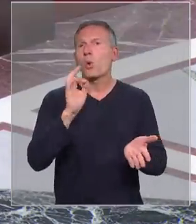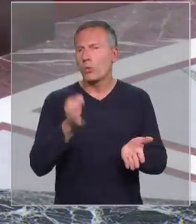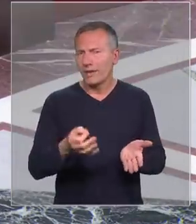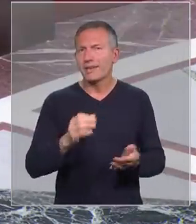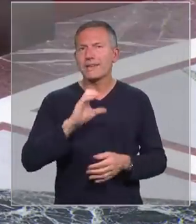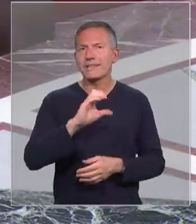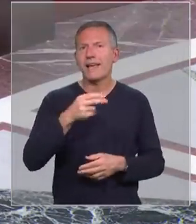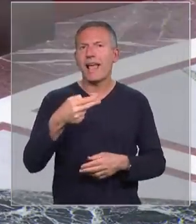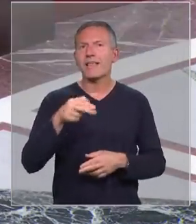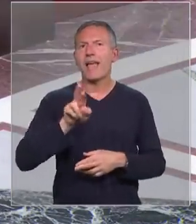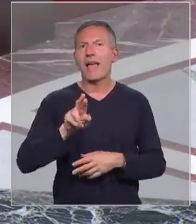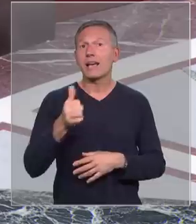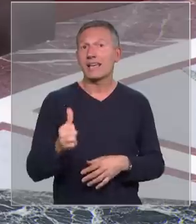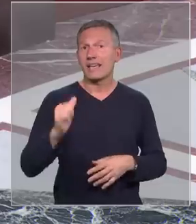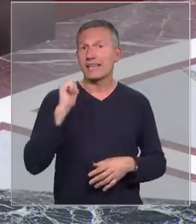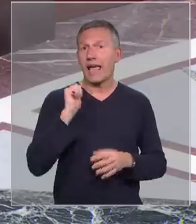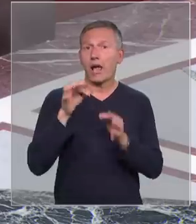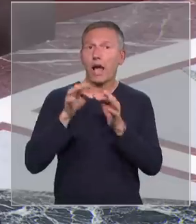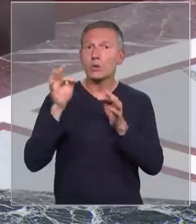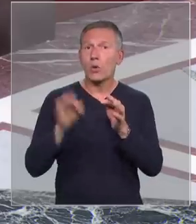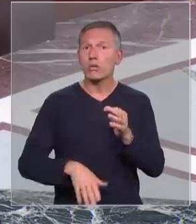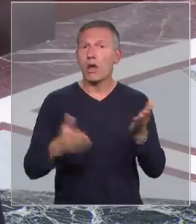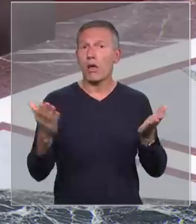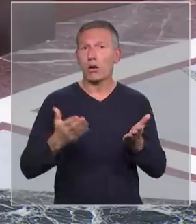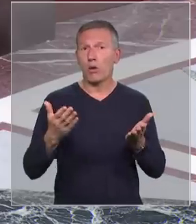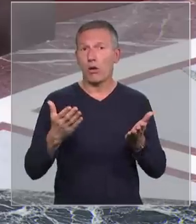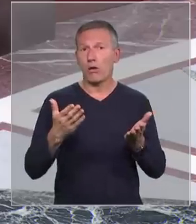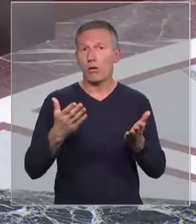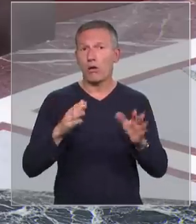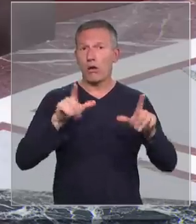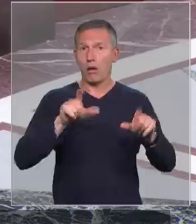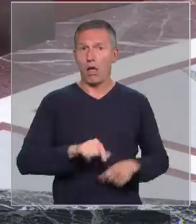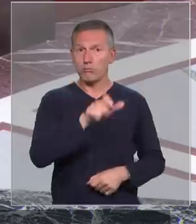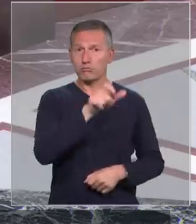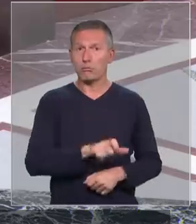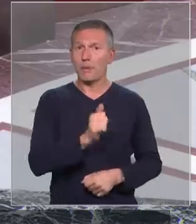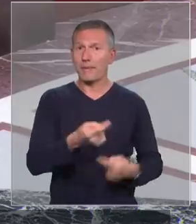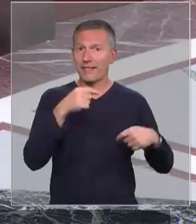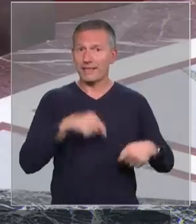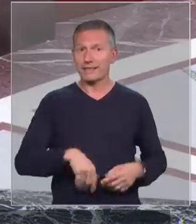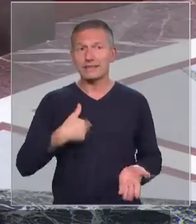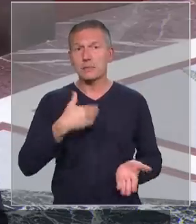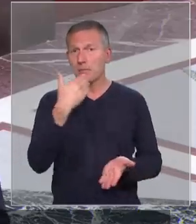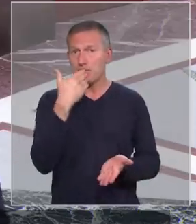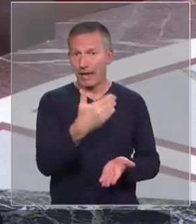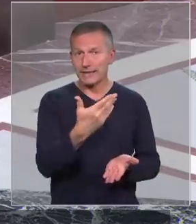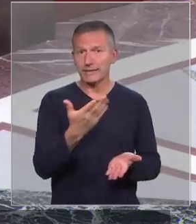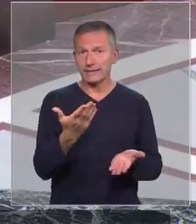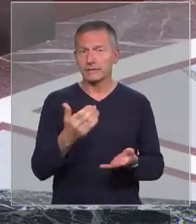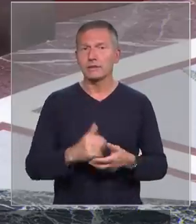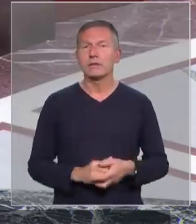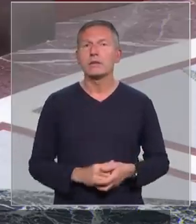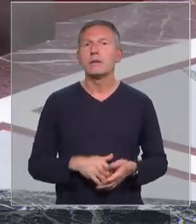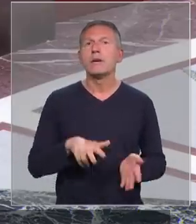CNR hier s'est conclu en présence de Madame la Première ministre, que je me remercie, et non.